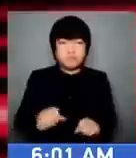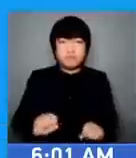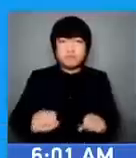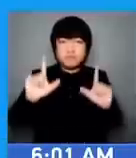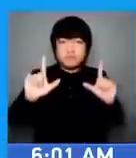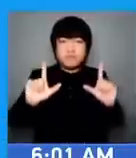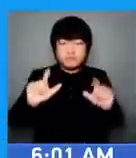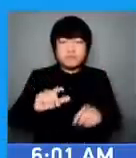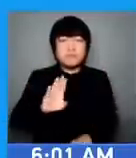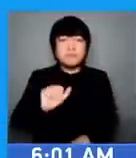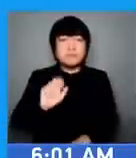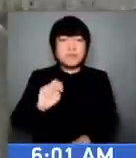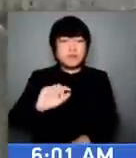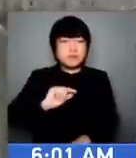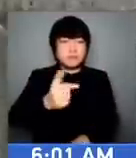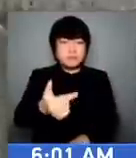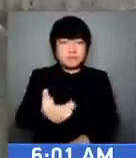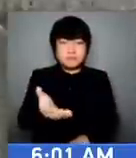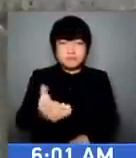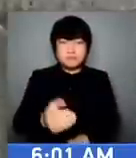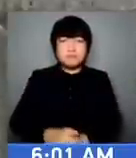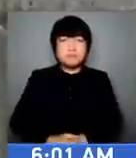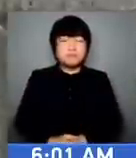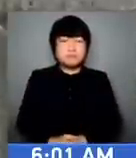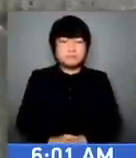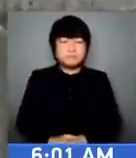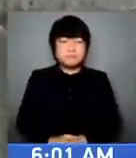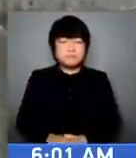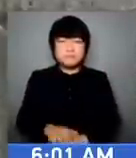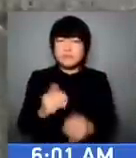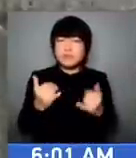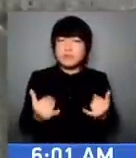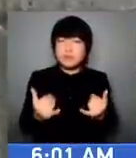Alegre. Bam, gaano kataas na ngayon ang ilog?